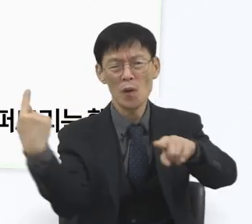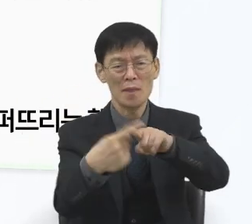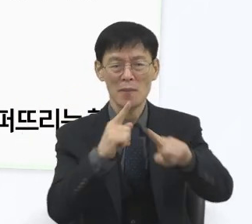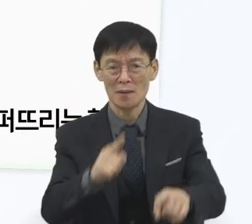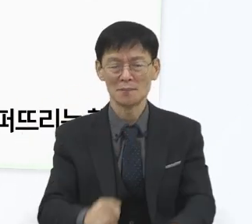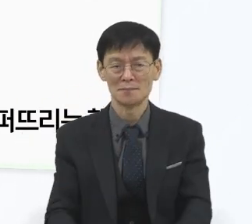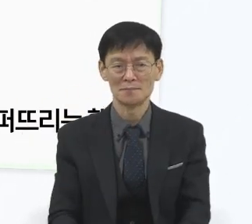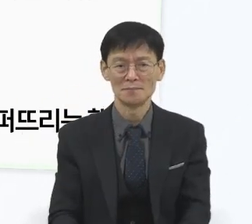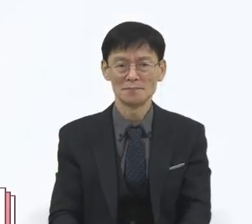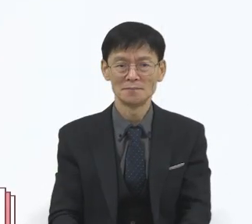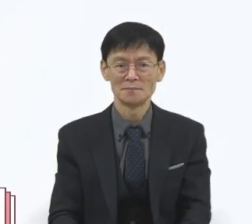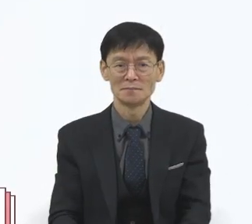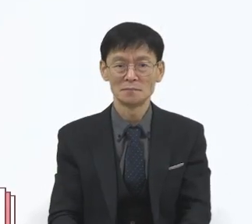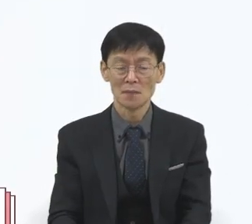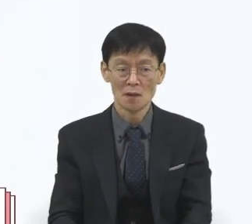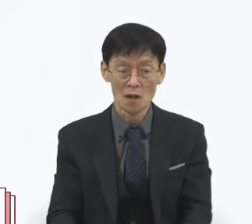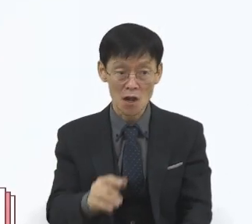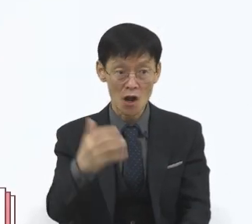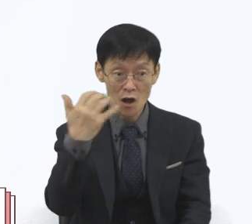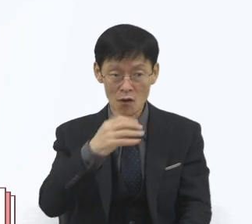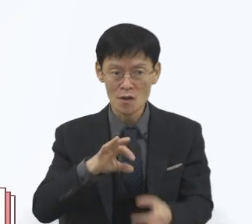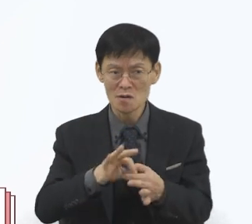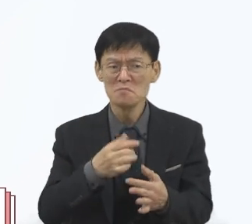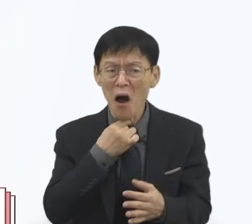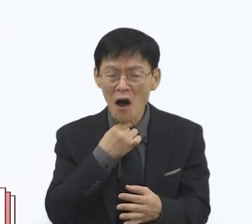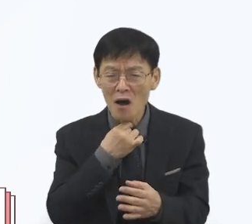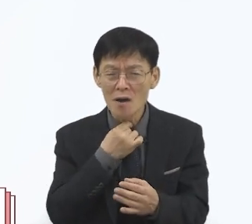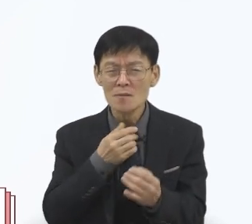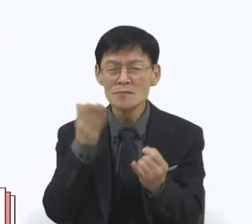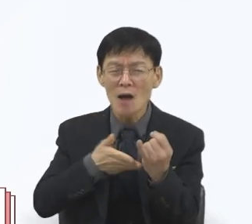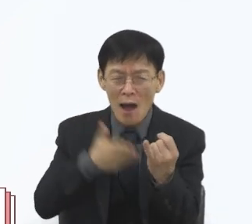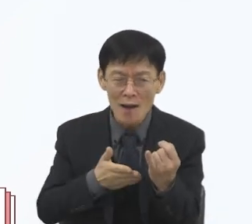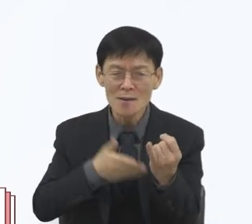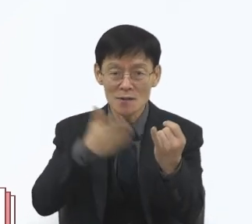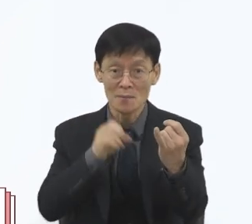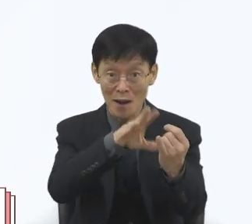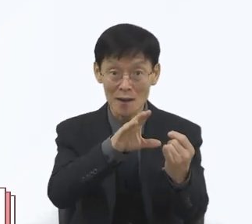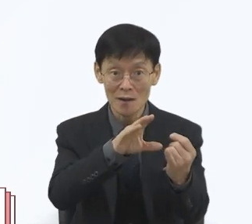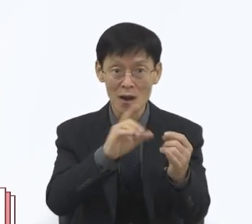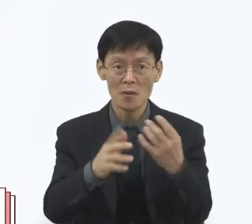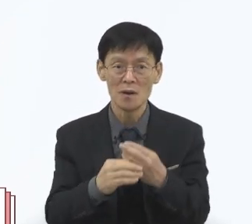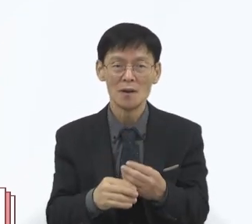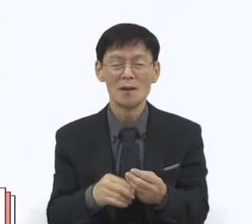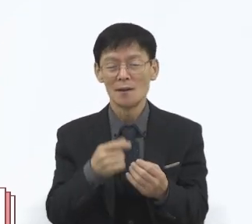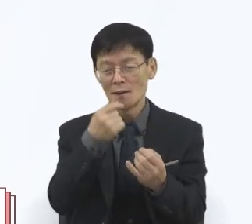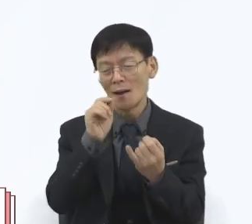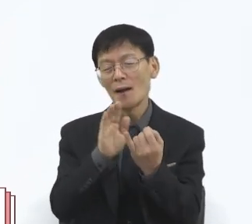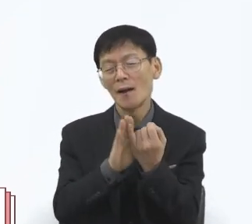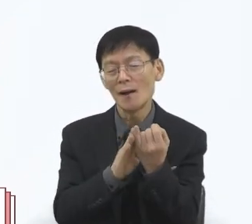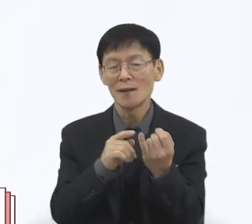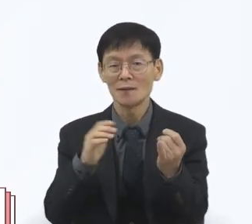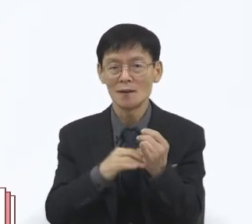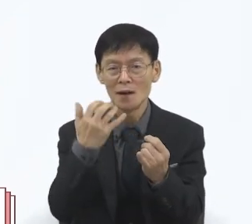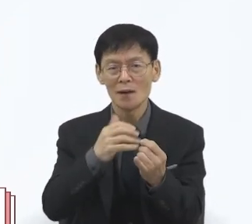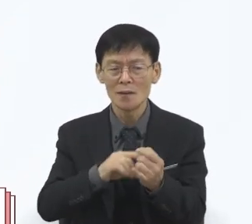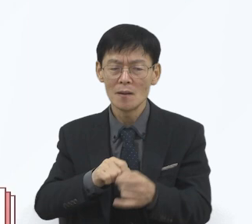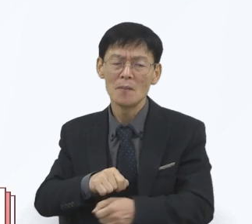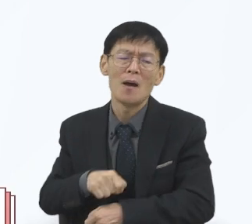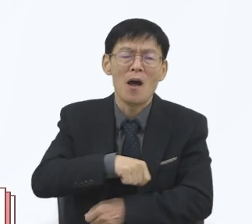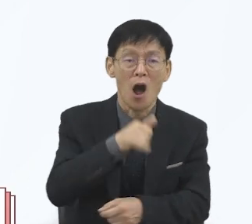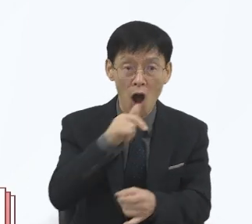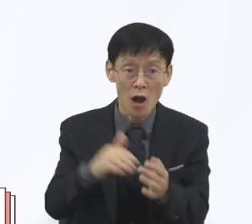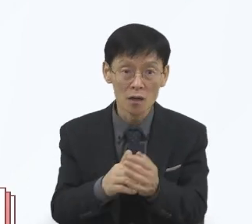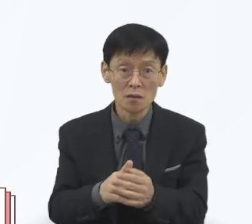성희롱에 해당합니다. 또한 성적인 관계를 강제로 요구하거나 친절한 척하면서 성적인 행동을